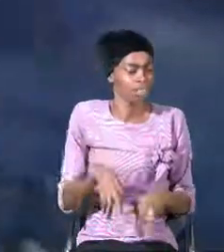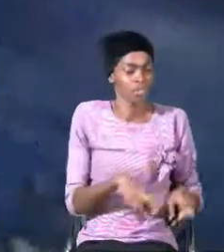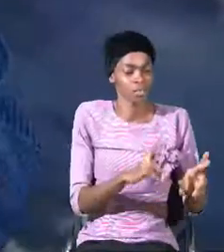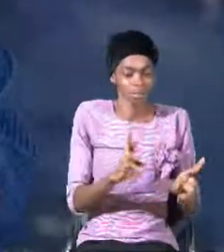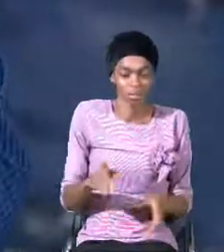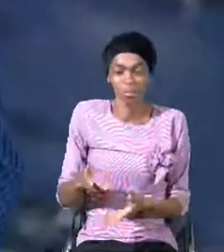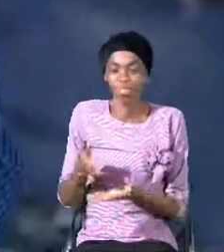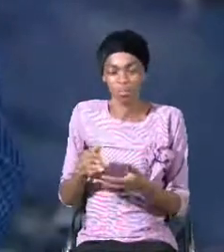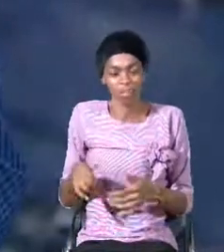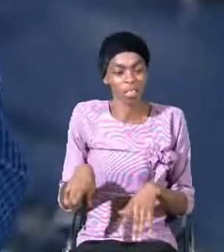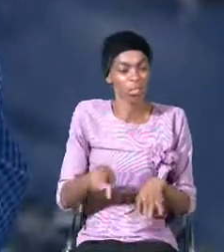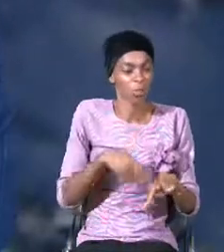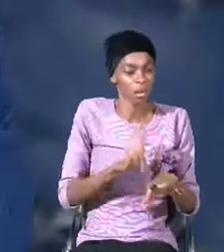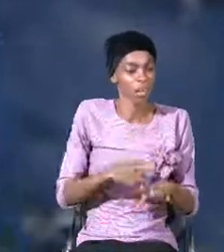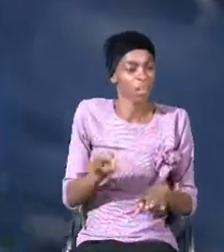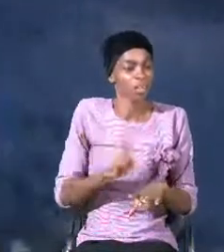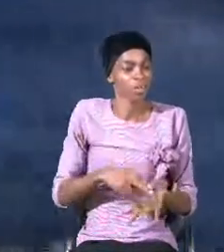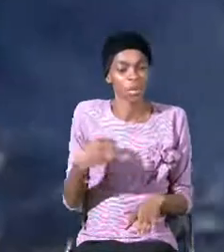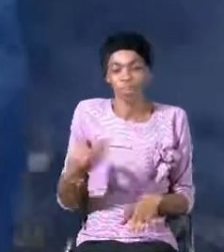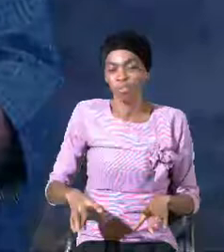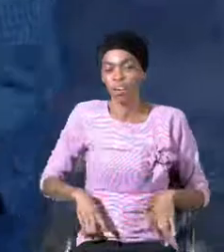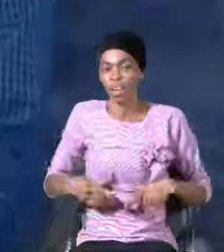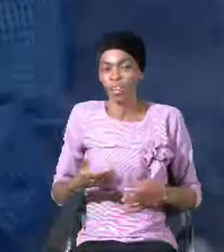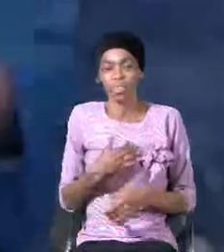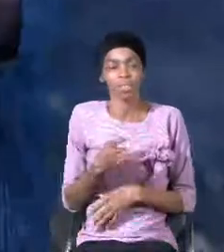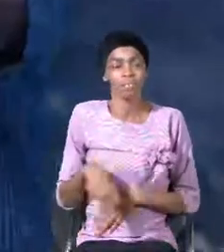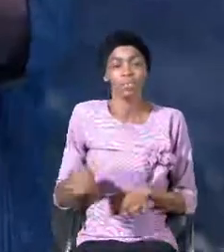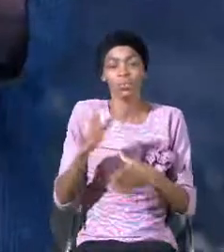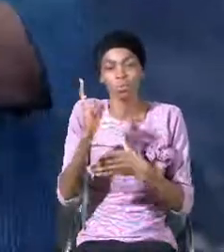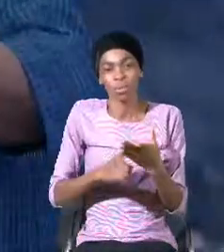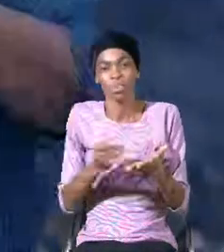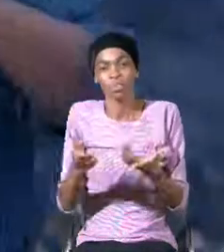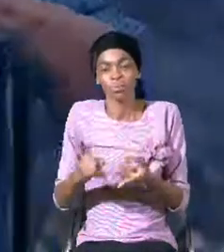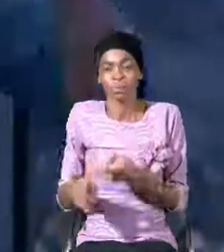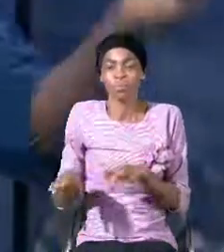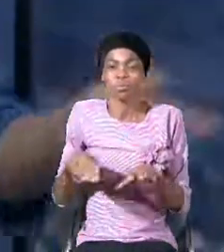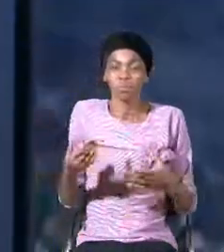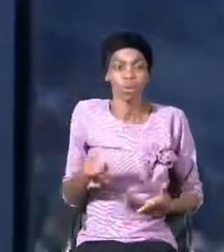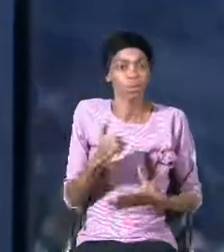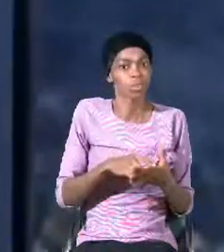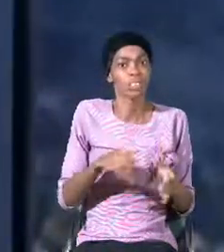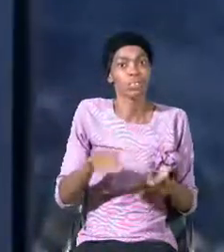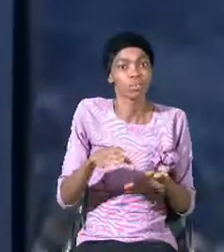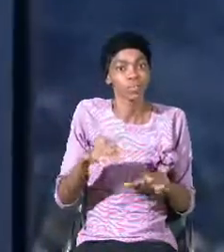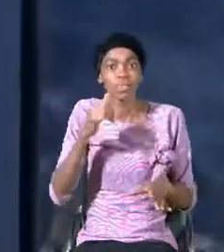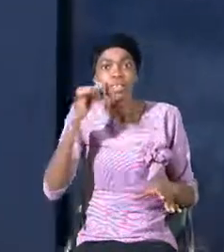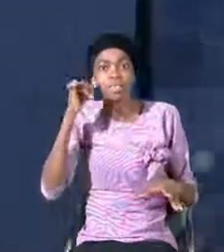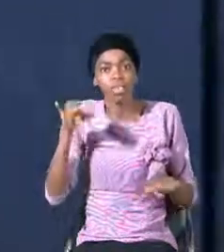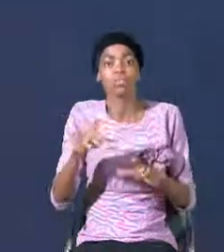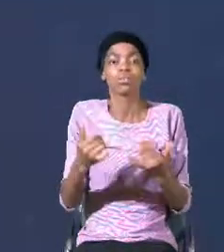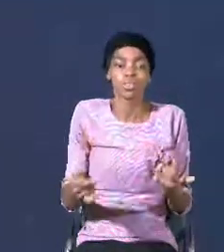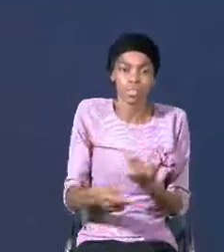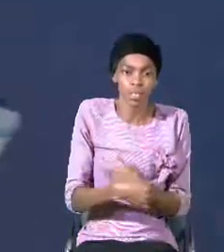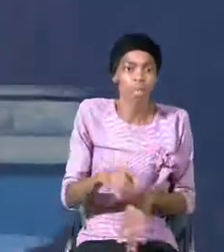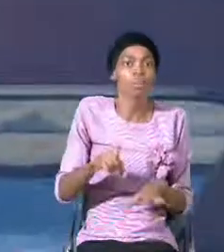ils parcourent les routines de la vie et ils font tout ce qu'ils veulent faire en réalité. Ce qu'ils ont fait hier, ils le font encore